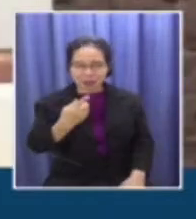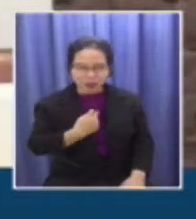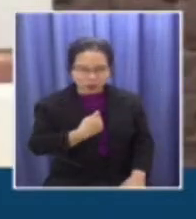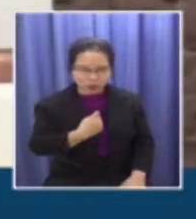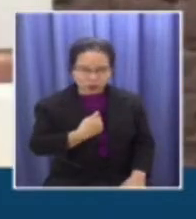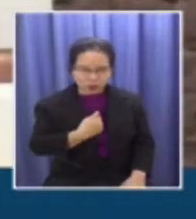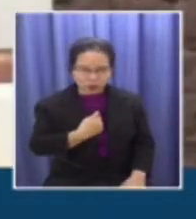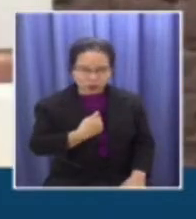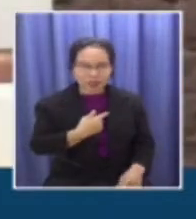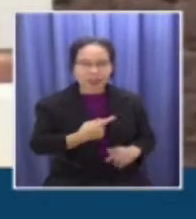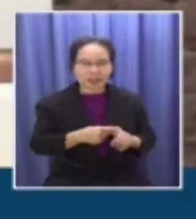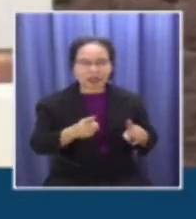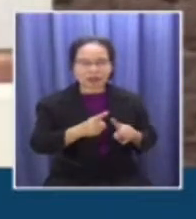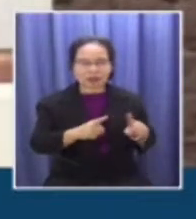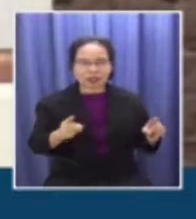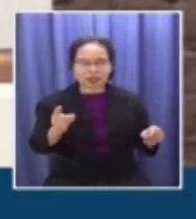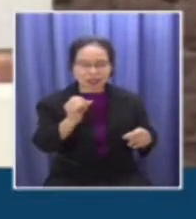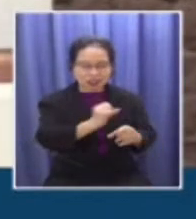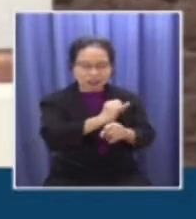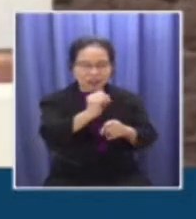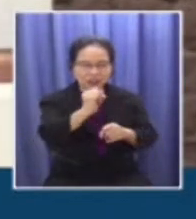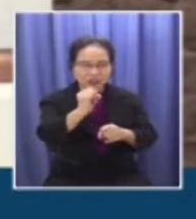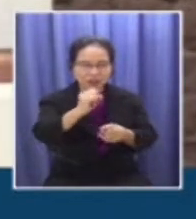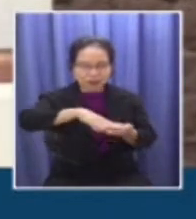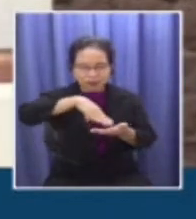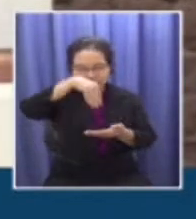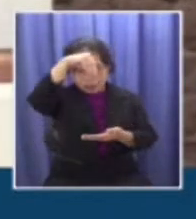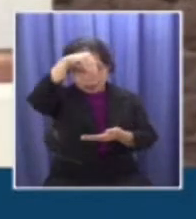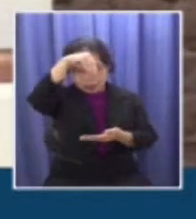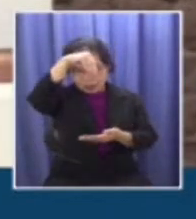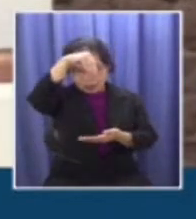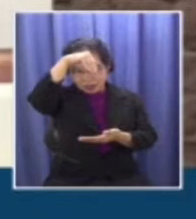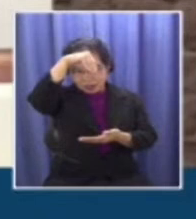na ya de ya na ya nwanwa